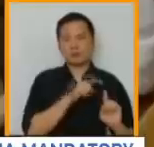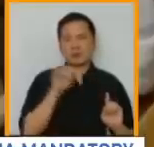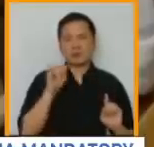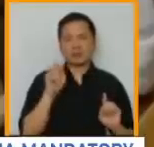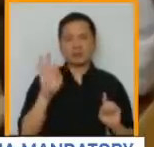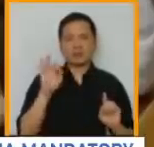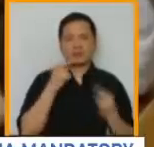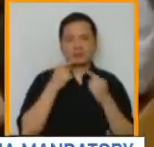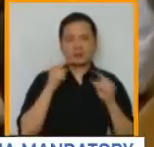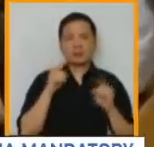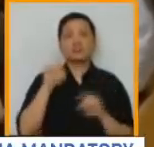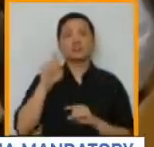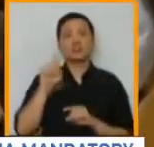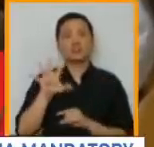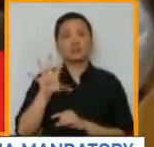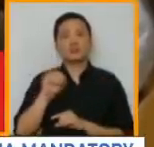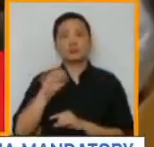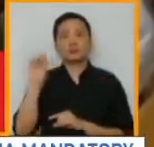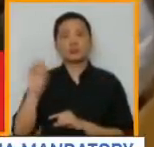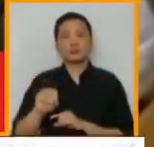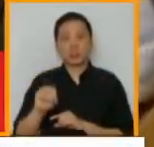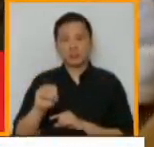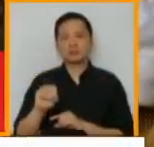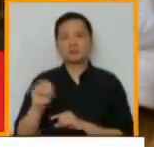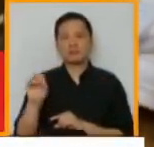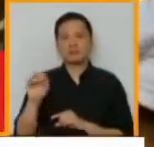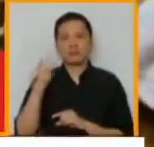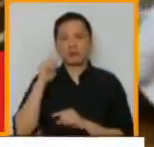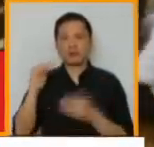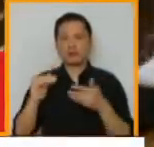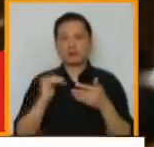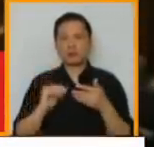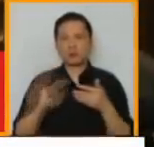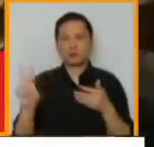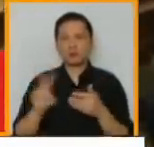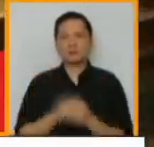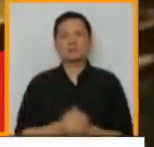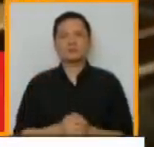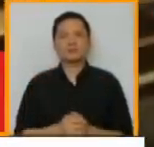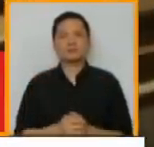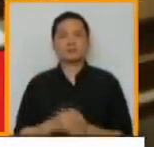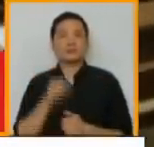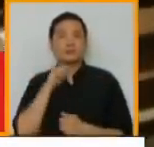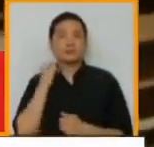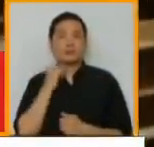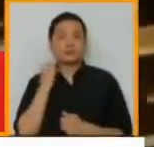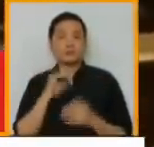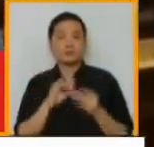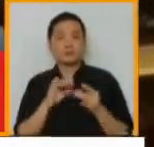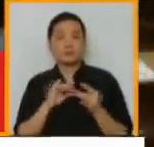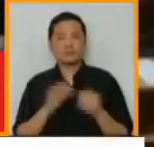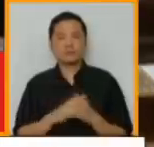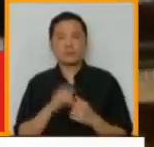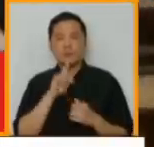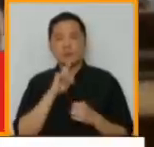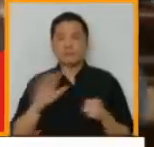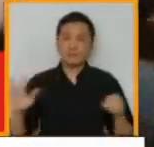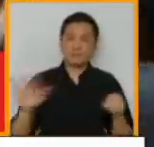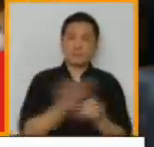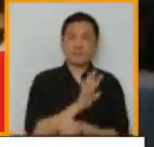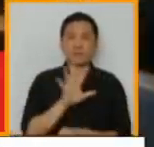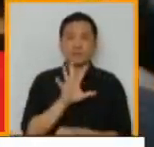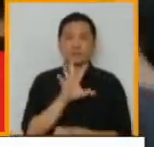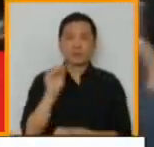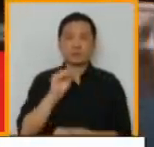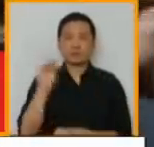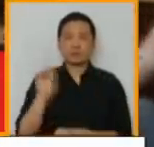mga simbahang nasa Alert Level 2. Ayon kay Father Enoch Cueto ng Baclaran Church, hindi raw talaga nila sinagad sa 50% para raw hindi magsiksika ng